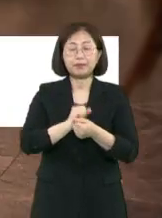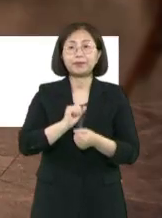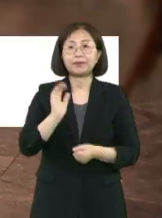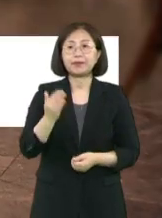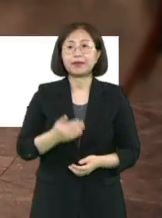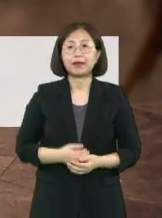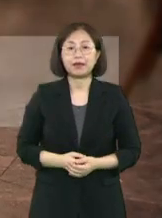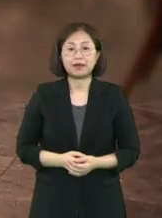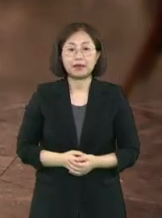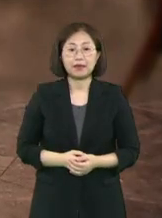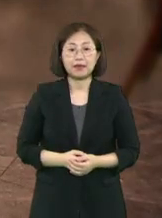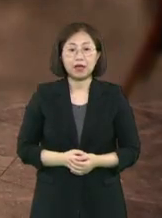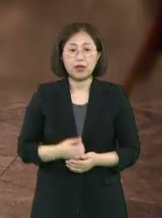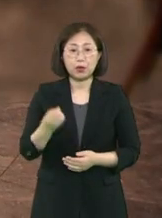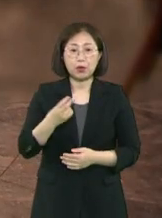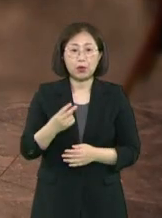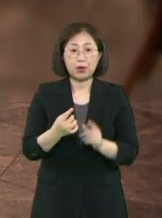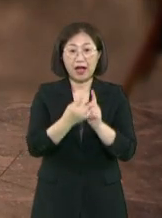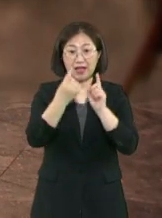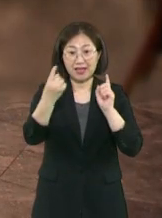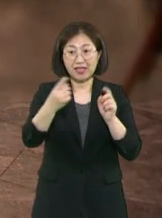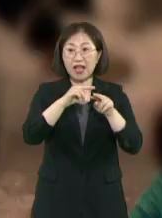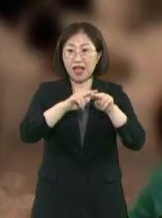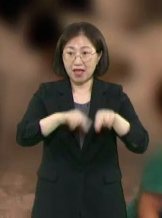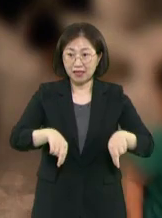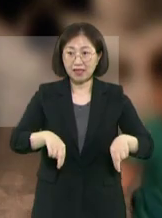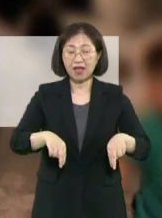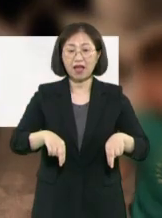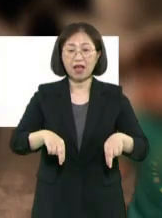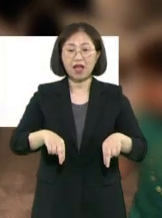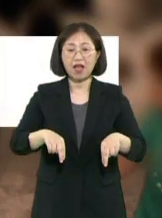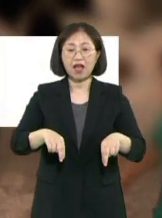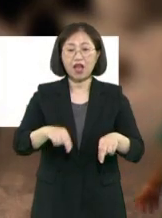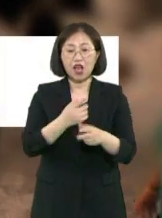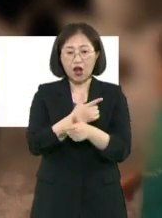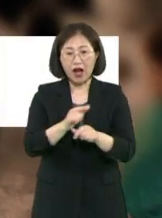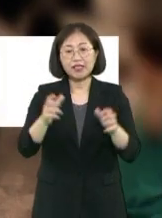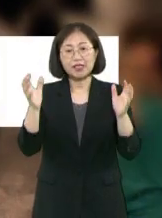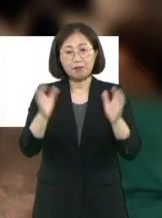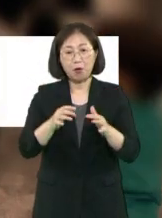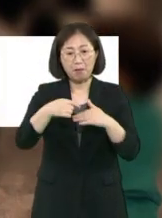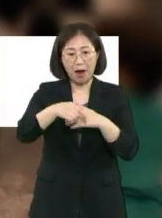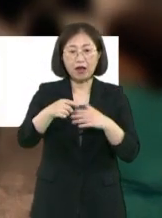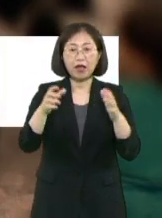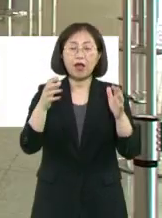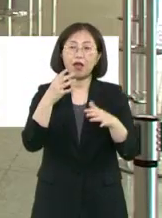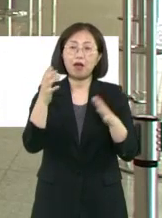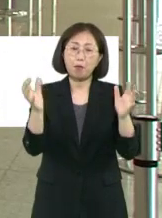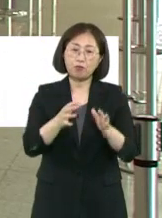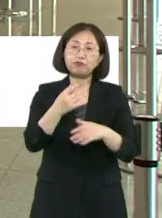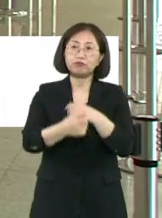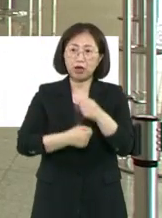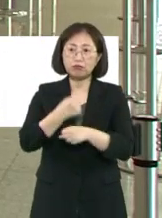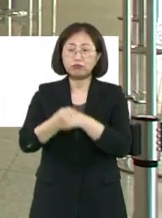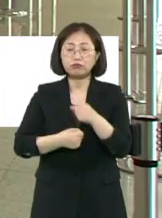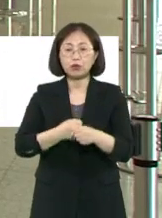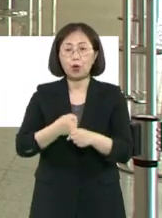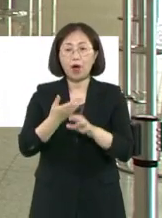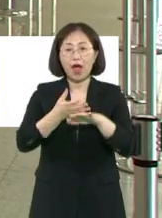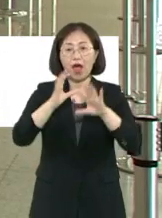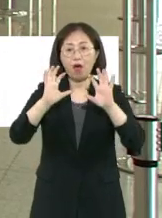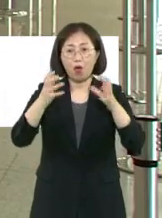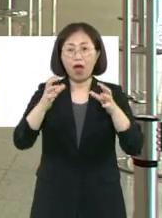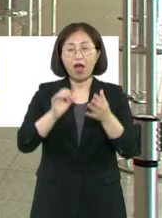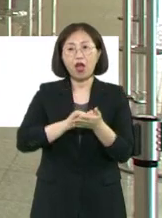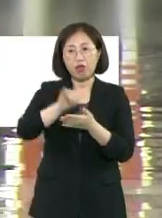있습니다. 이와 함께 사회적 거리두기 해제 이후 각종 모임 등 야외 활동이 늘고 휴가철 해외 여행객이